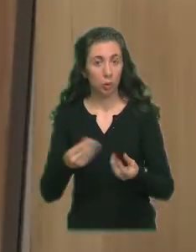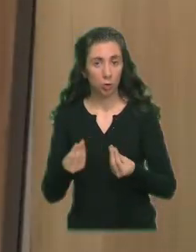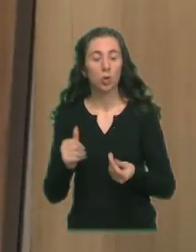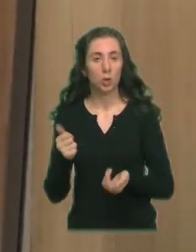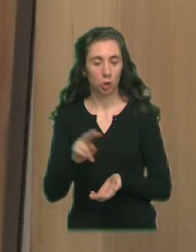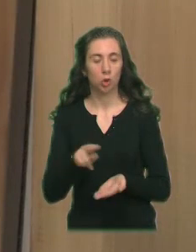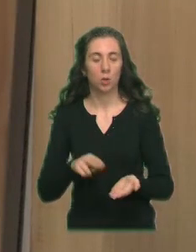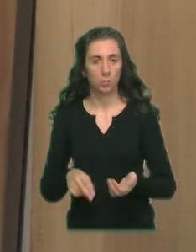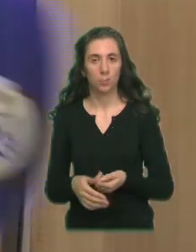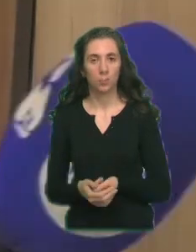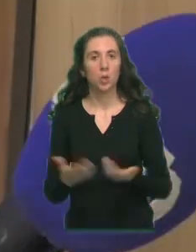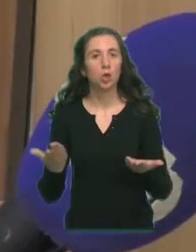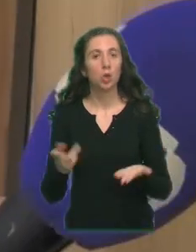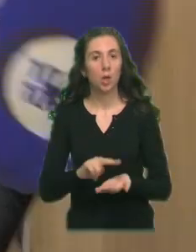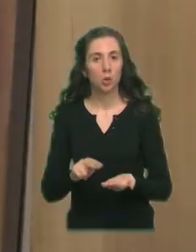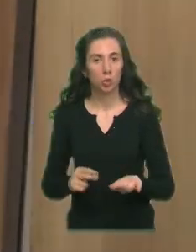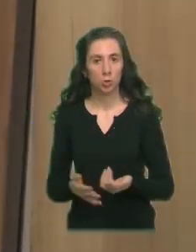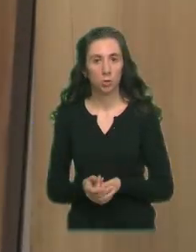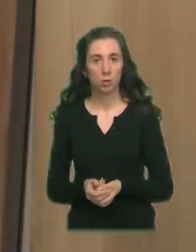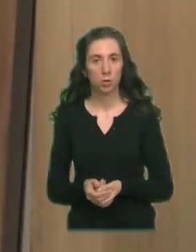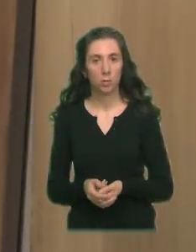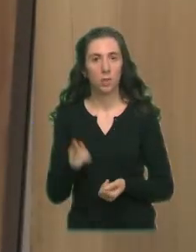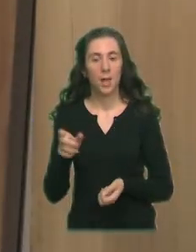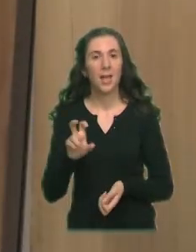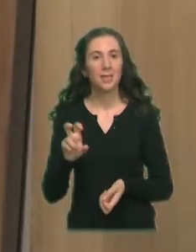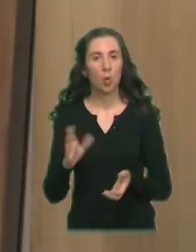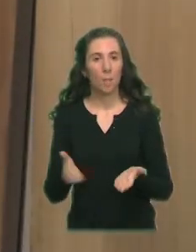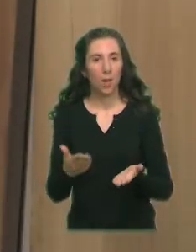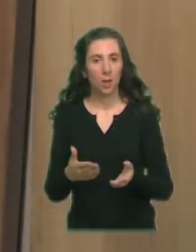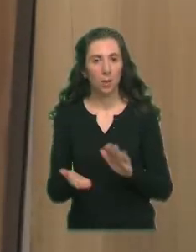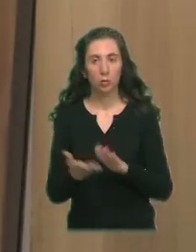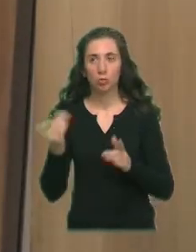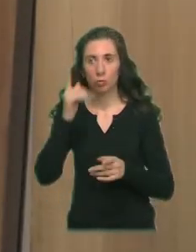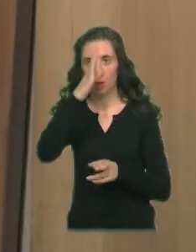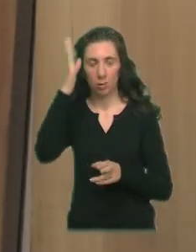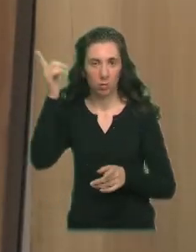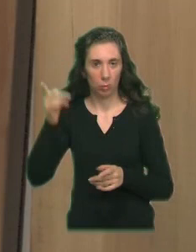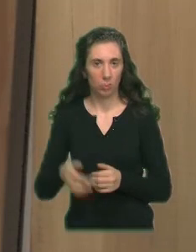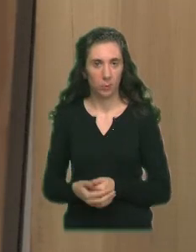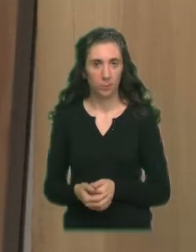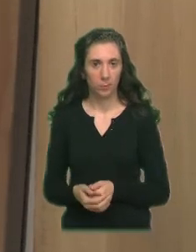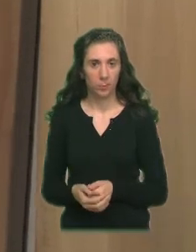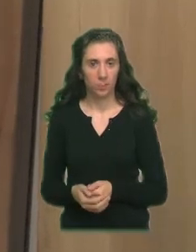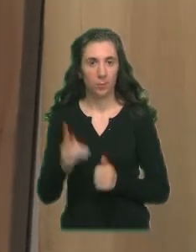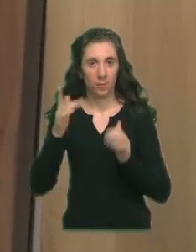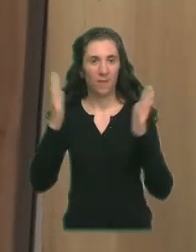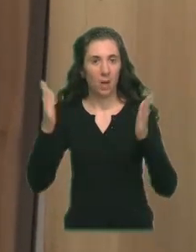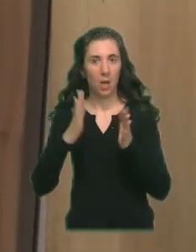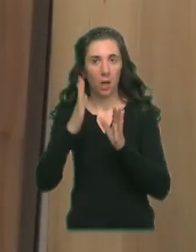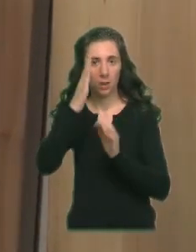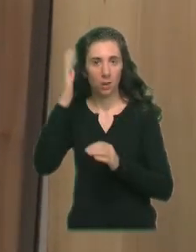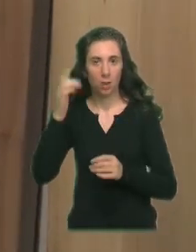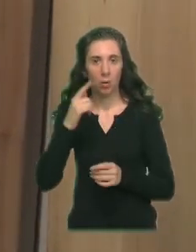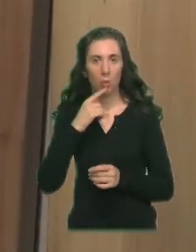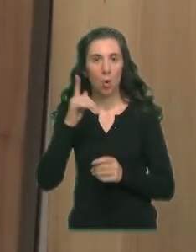nešto? Da, ja čitam one. Što čitate? Mislim, ove enciklopedije što su gore upravo, te velike knjige koje